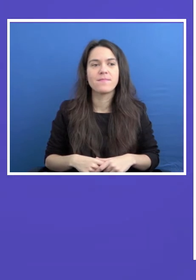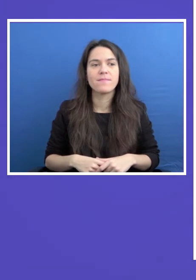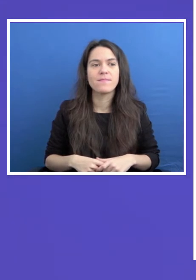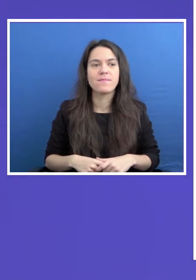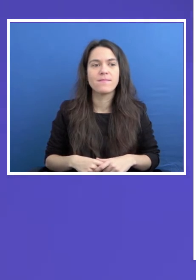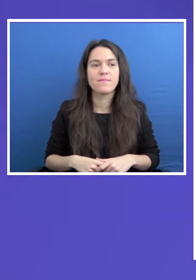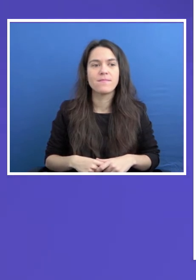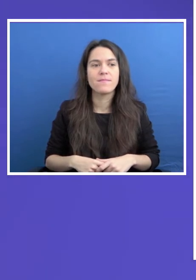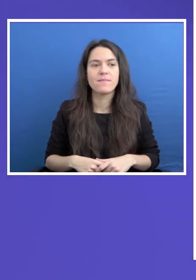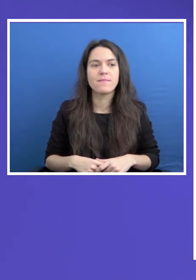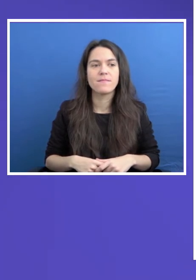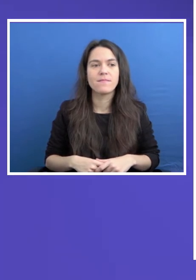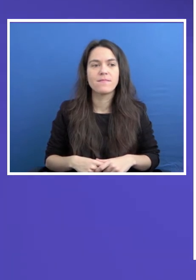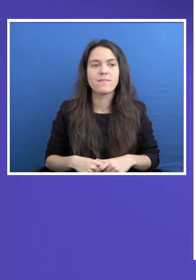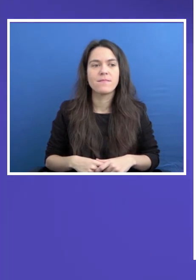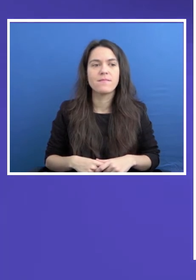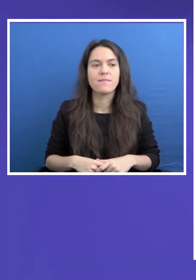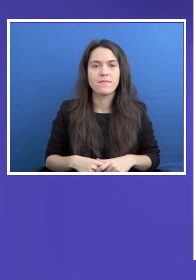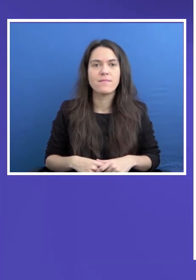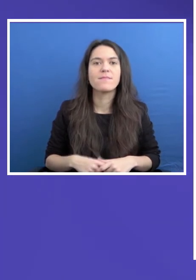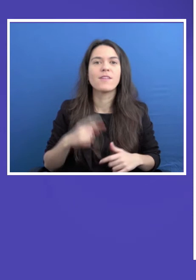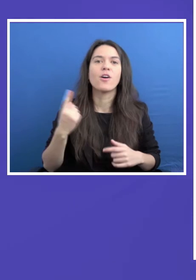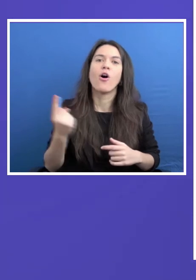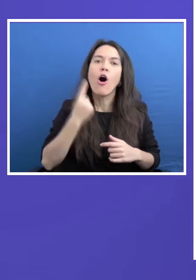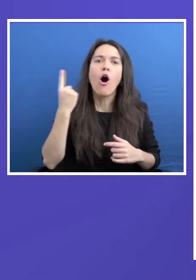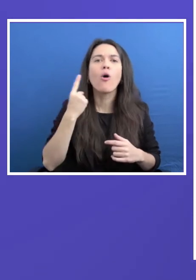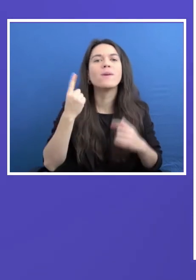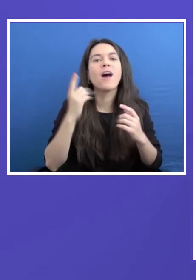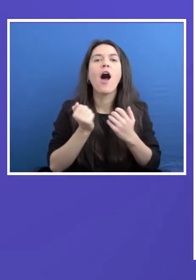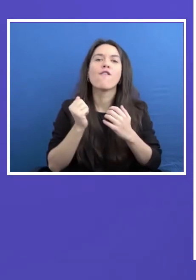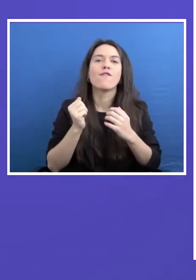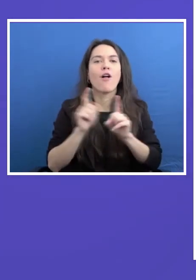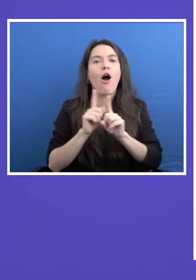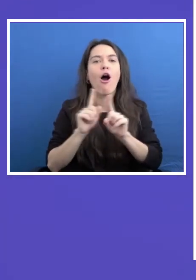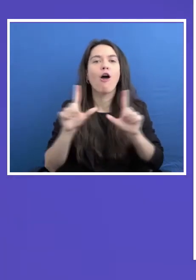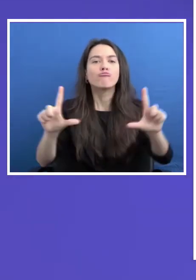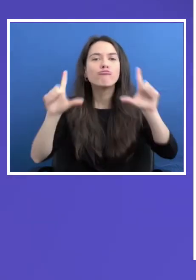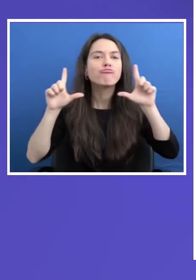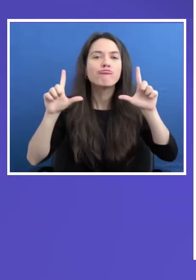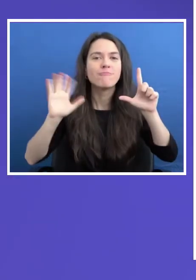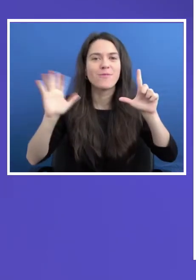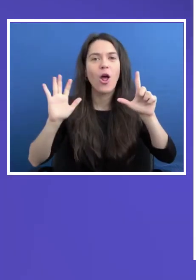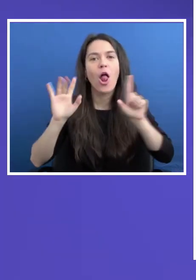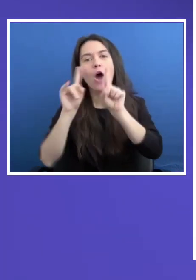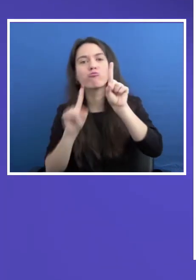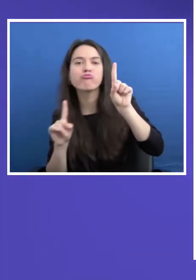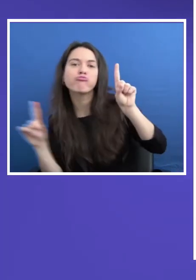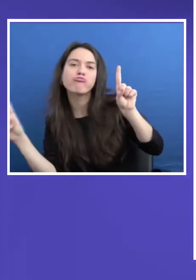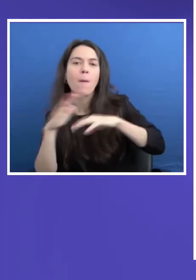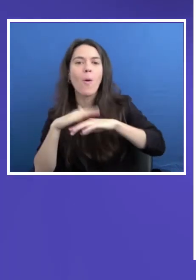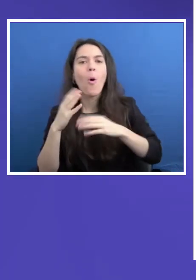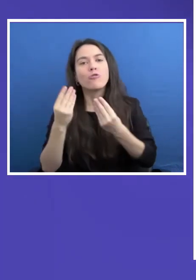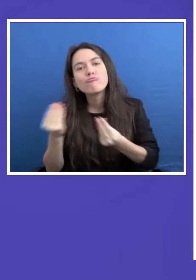الأكثر بتبقى يكون المرأة كزوجة وأم، والحقيقة ده مش عيب، لأن المرأة برضو جزء كبير قوي من رسالتها المهمة في الوجود إنها